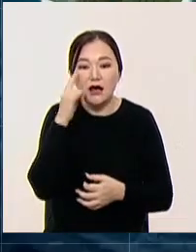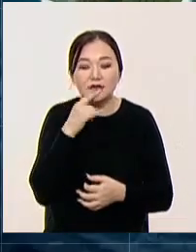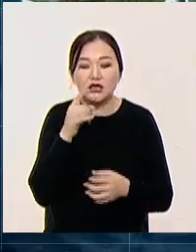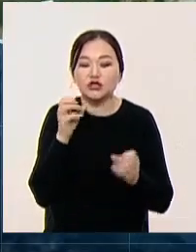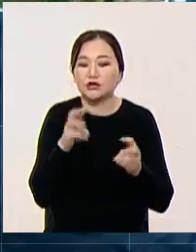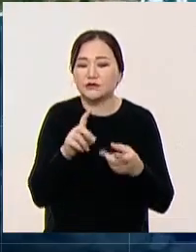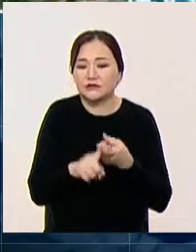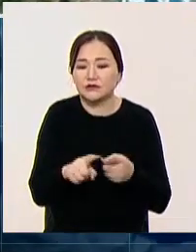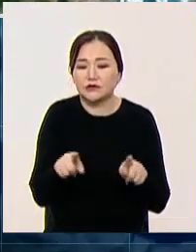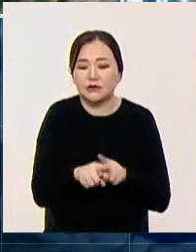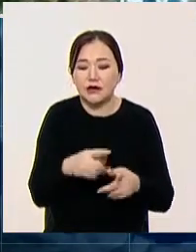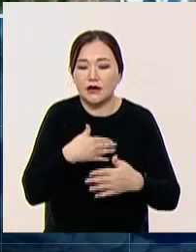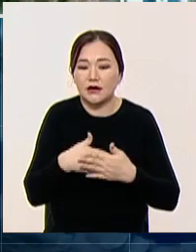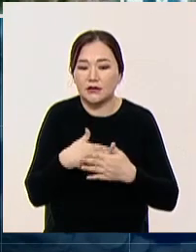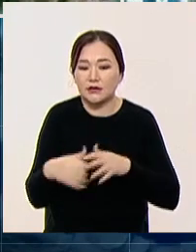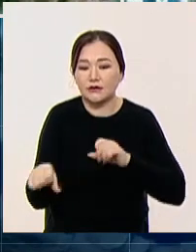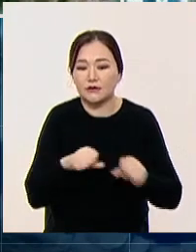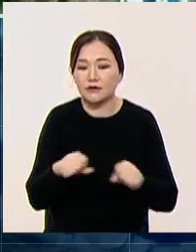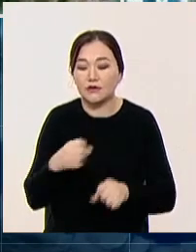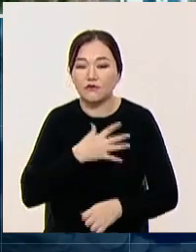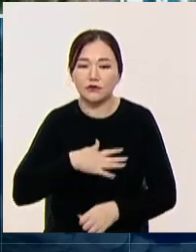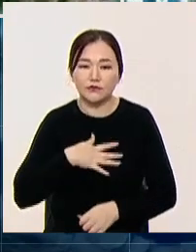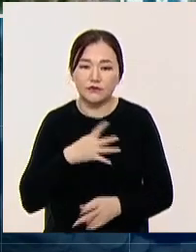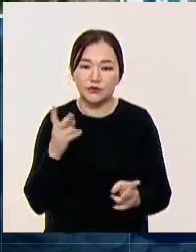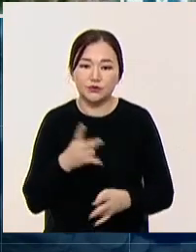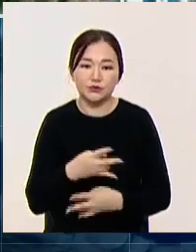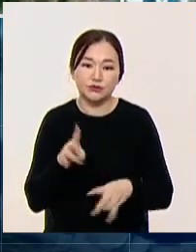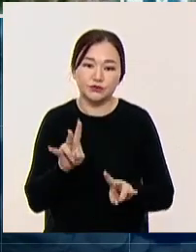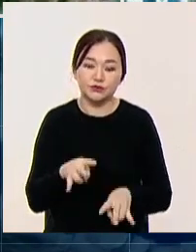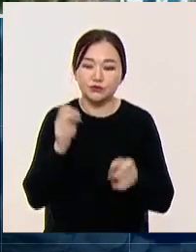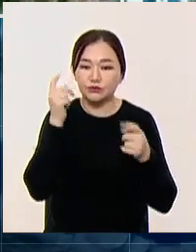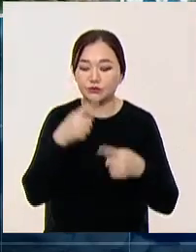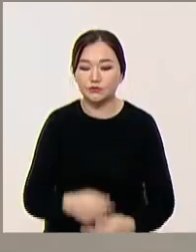связана такая сейсмическая активность и стоит ли нам волноваться, узнавала Нина Шаппо.